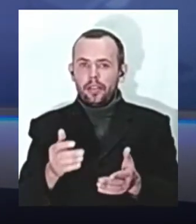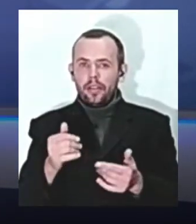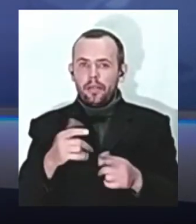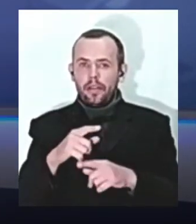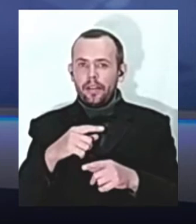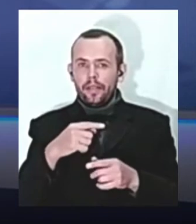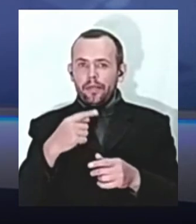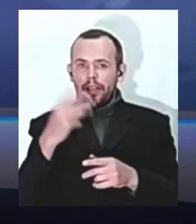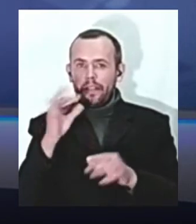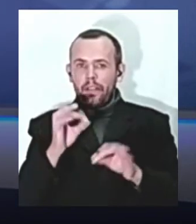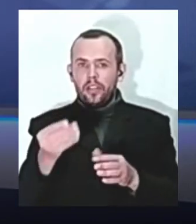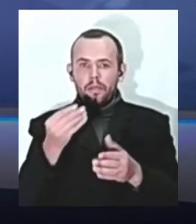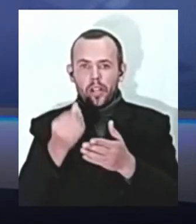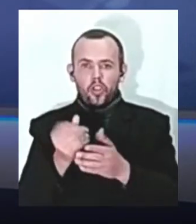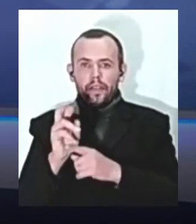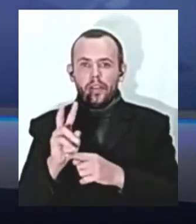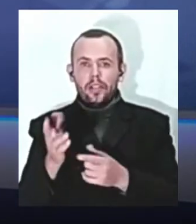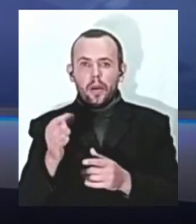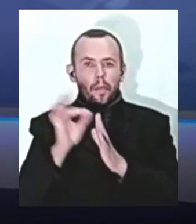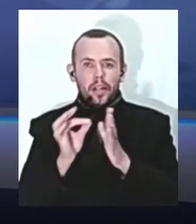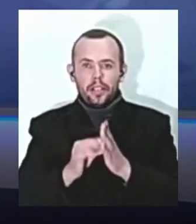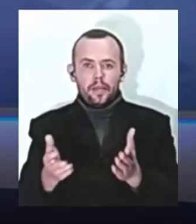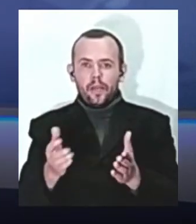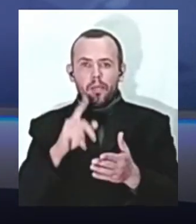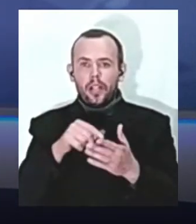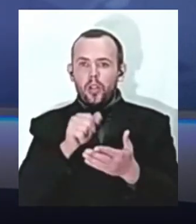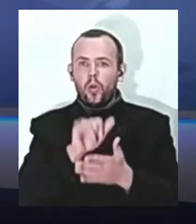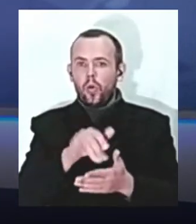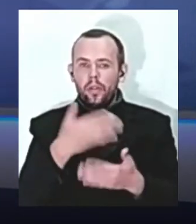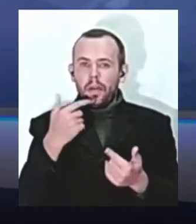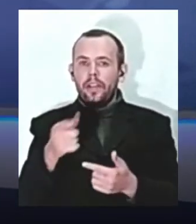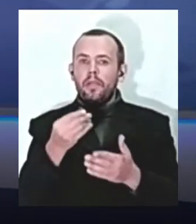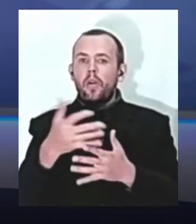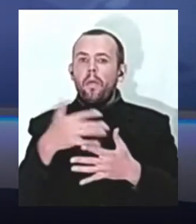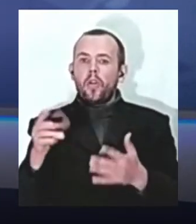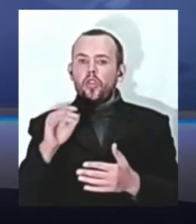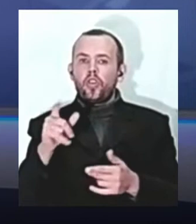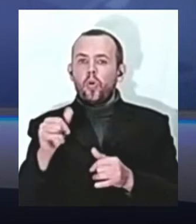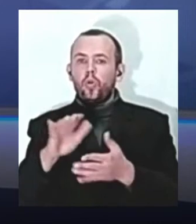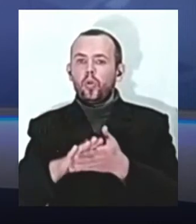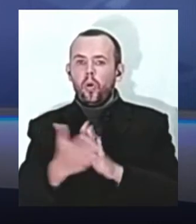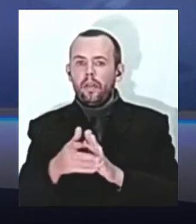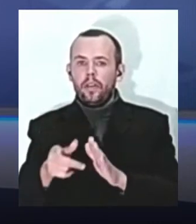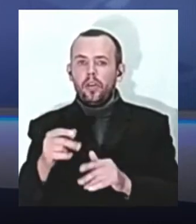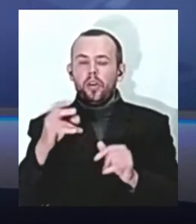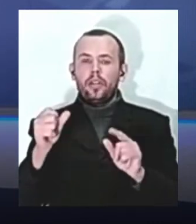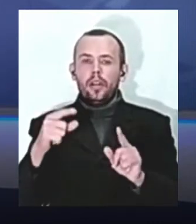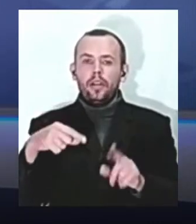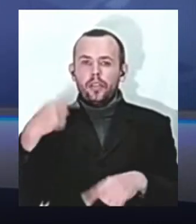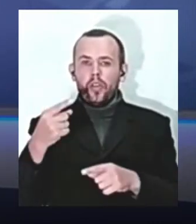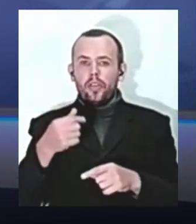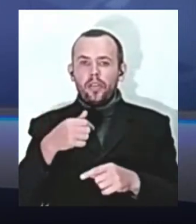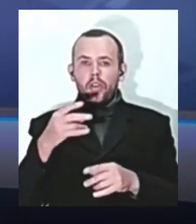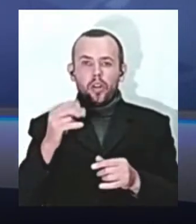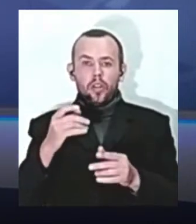сплачує 12%. В принципі, питань до нього немає, він сплатив більше, ніж у договорі. На слідуючий рік кулаком ніхто не стукнув, і